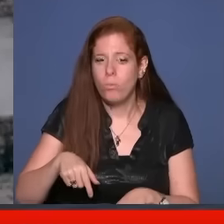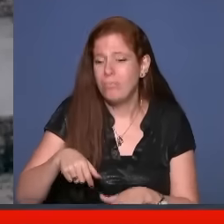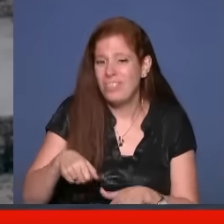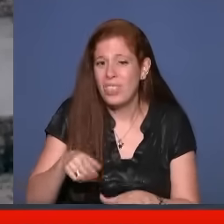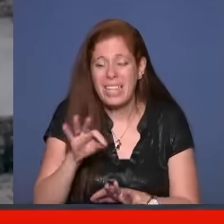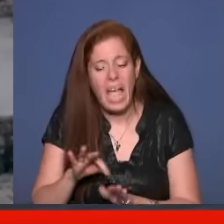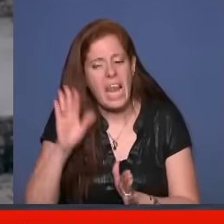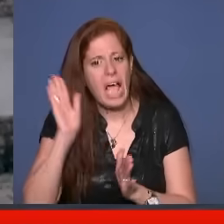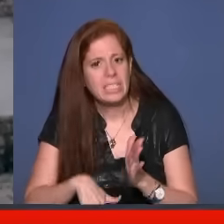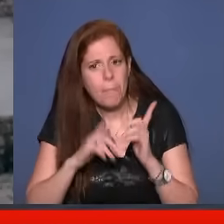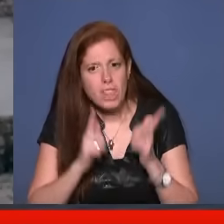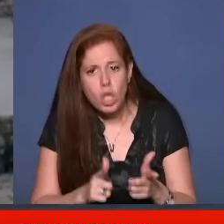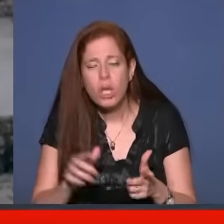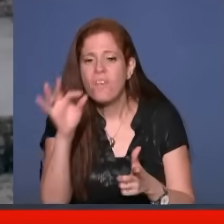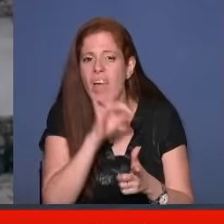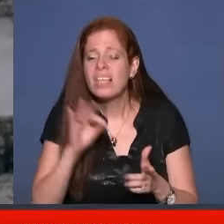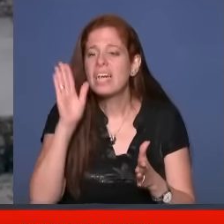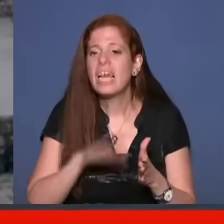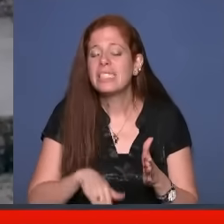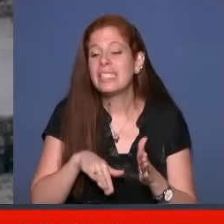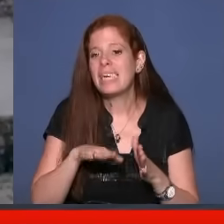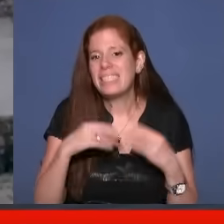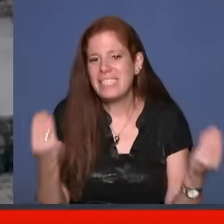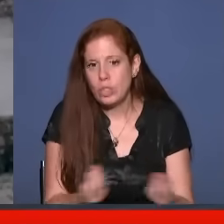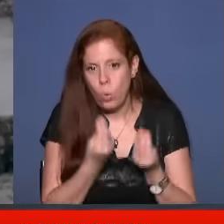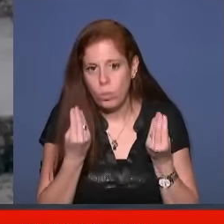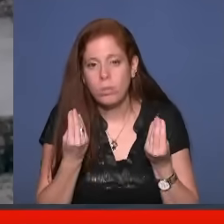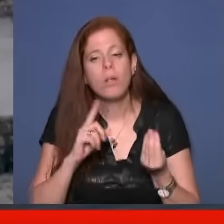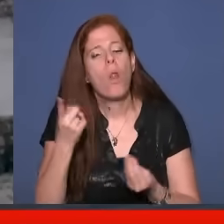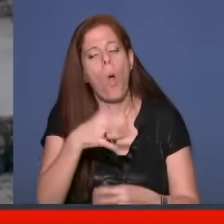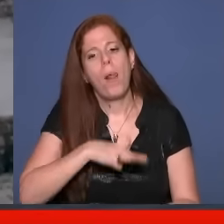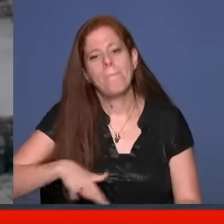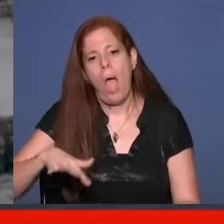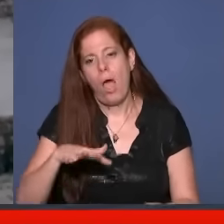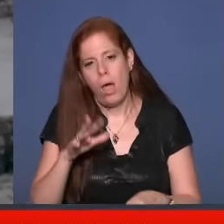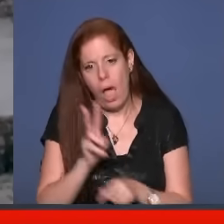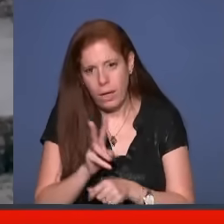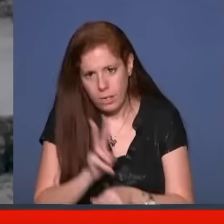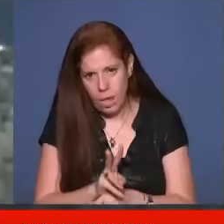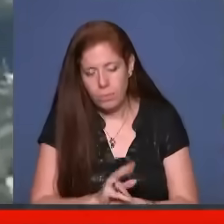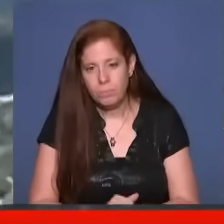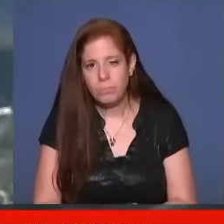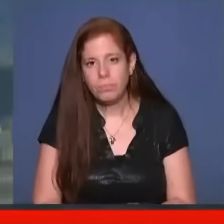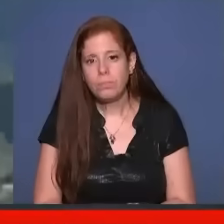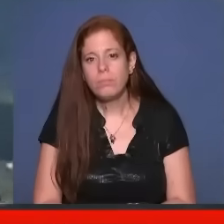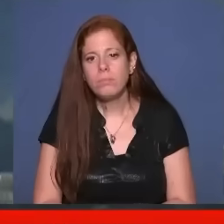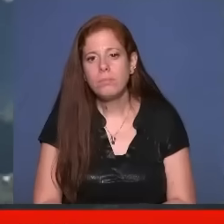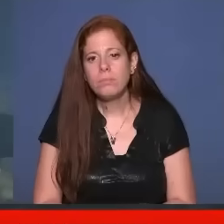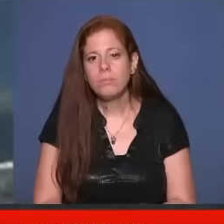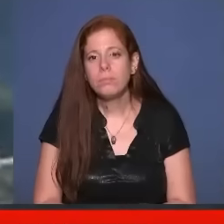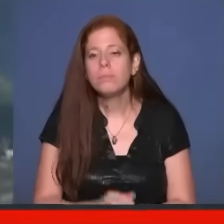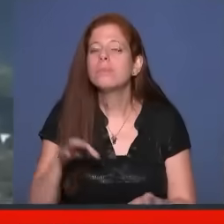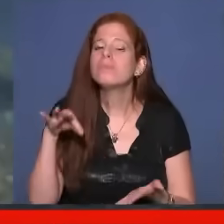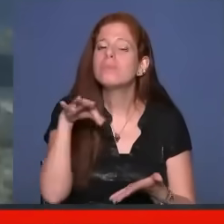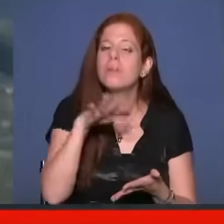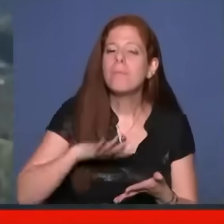נשק, ועדיין חסר ציוד הכרחי לכל מערך ההגנה. ברקע אירועי הירי